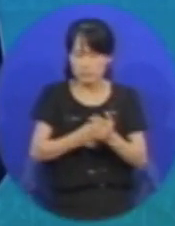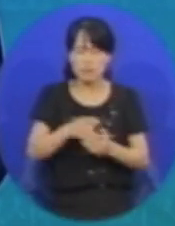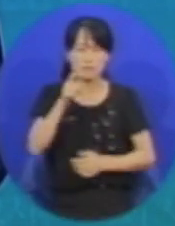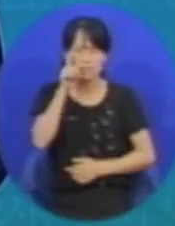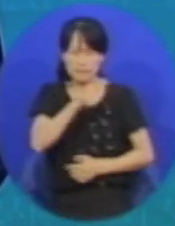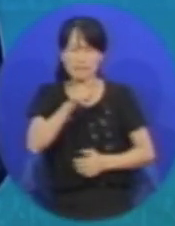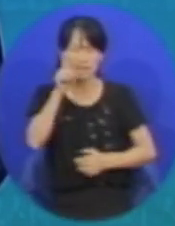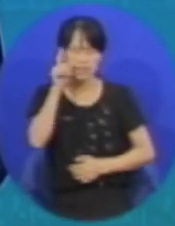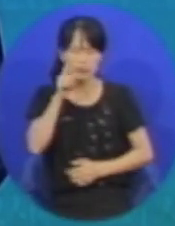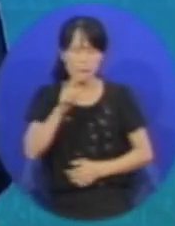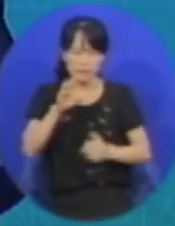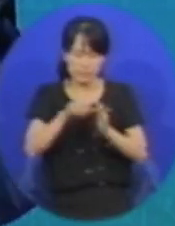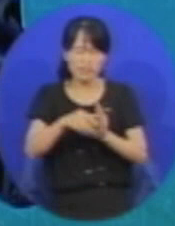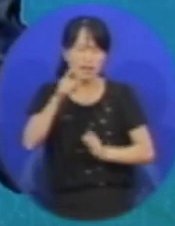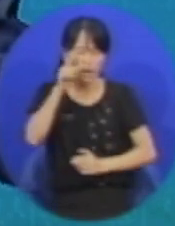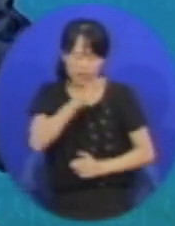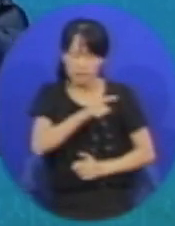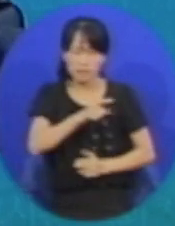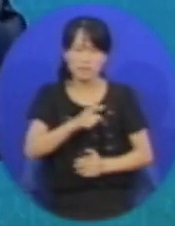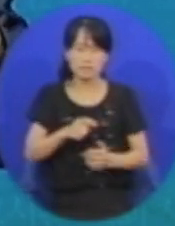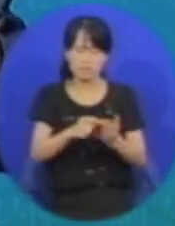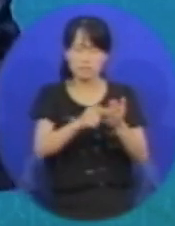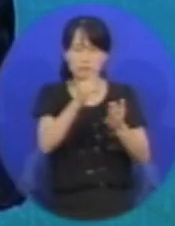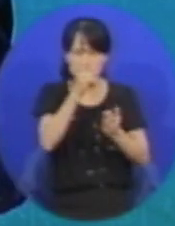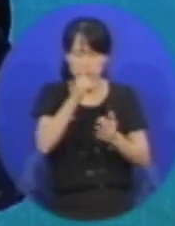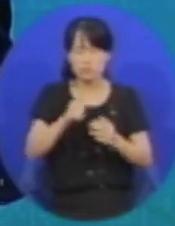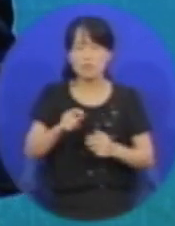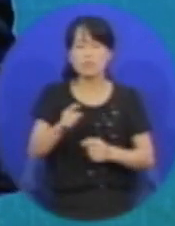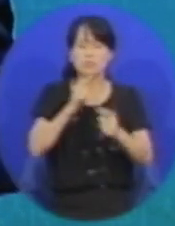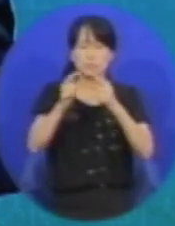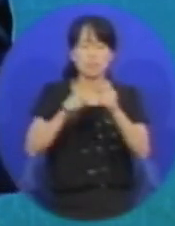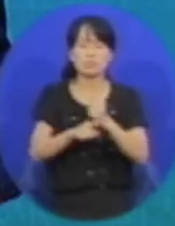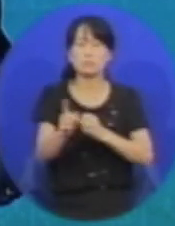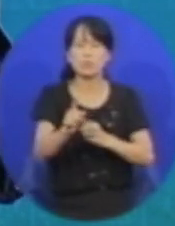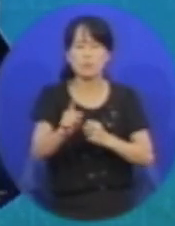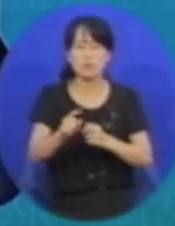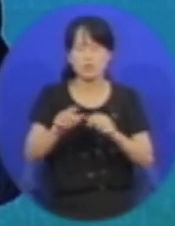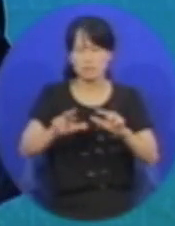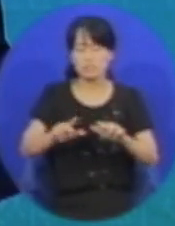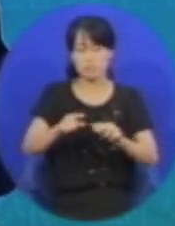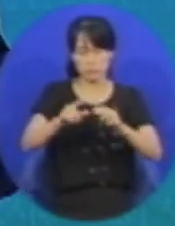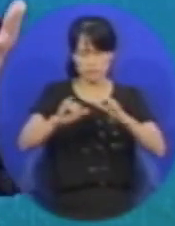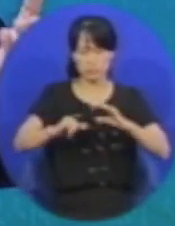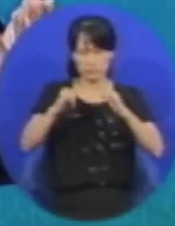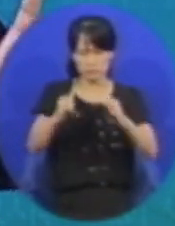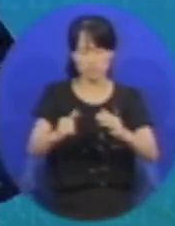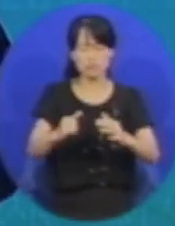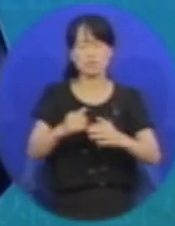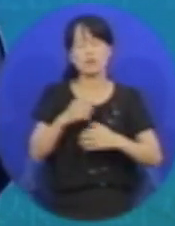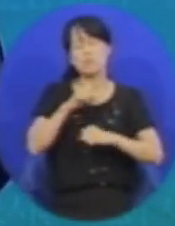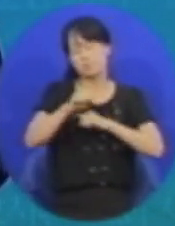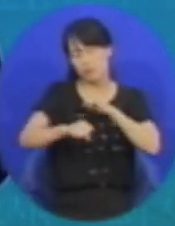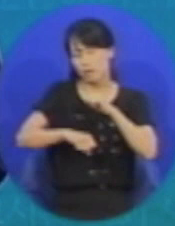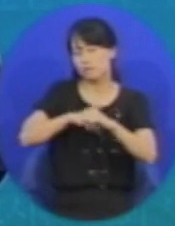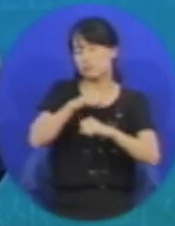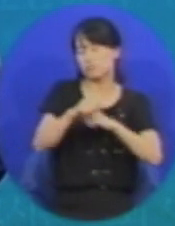악하다고 그랬습니다. 그 말은 지금 이 세상은 그저 마음 놓고 마음 풀어놓고